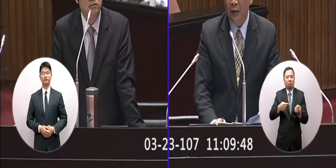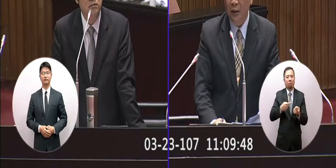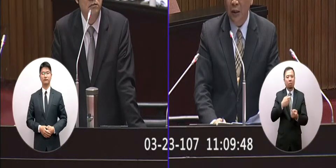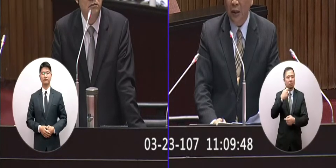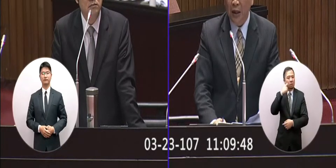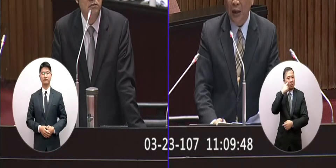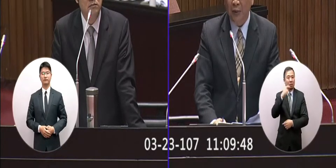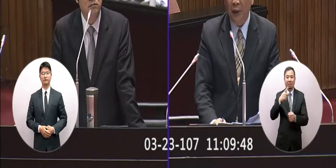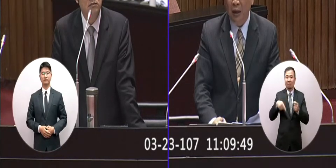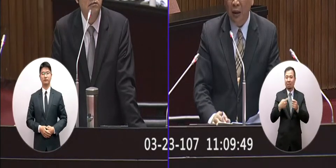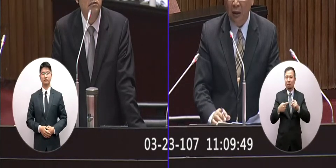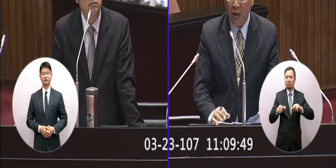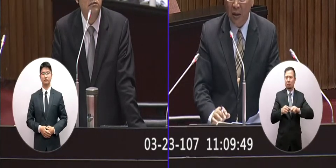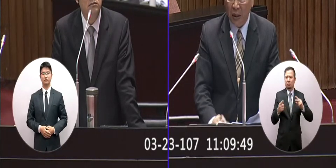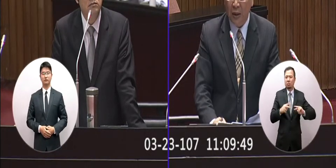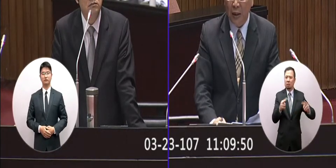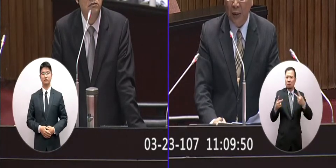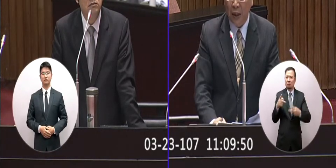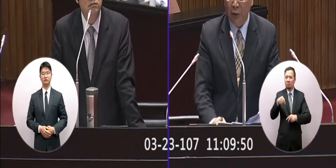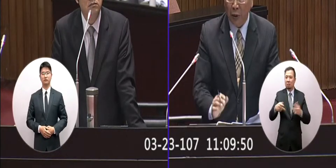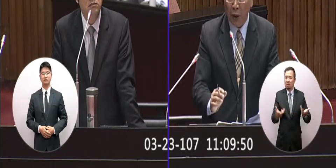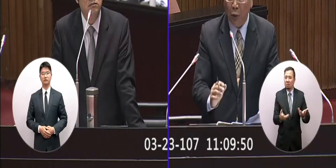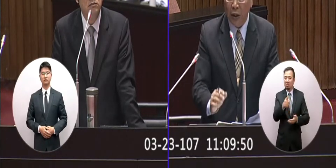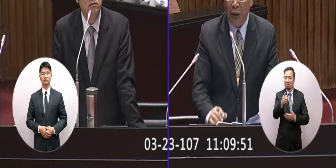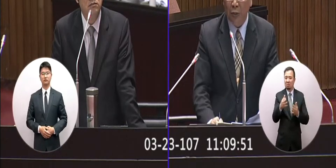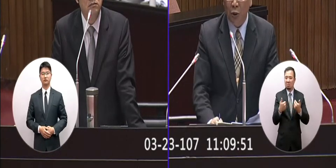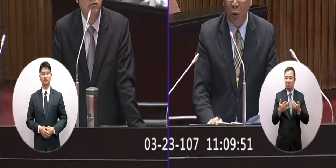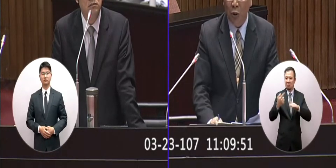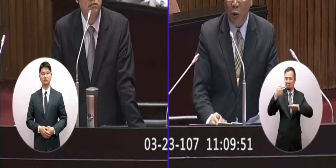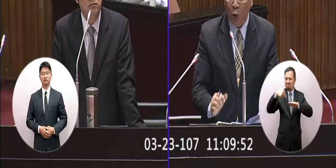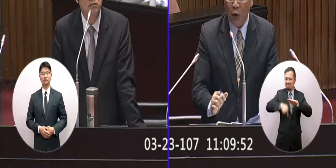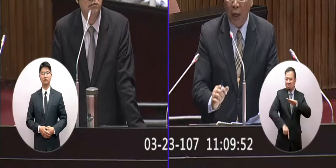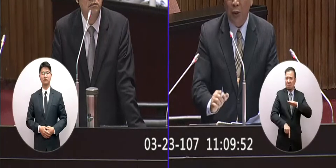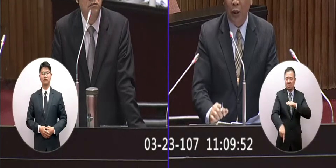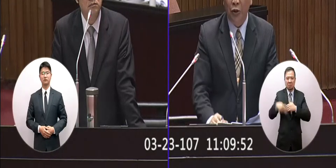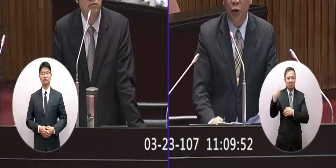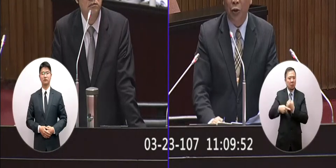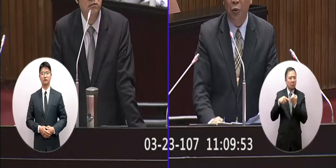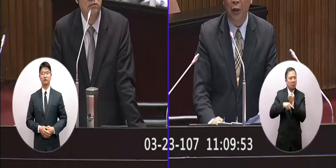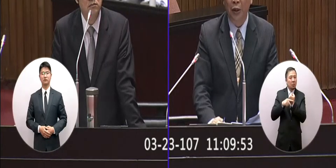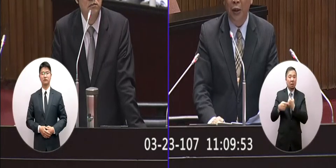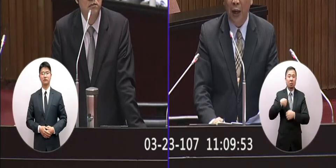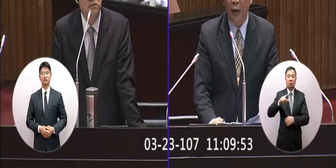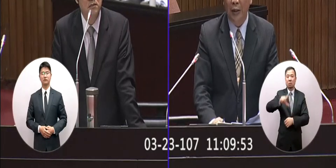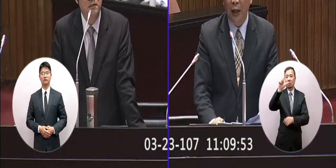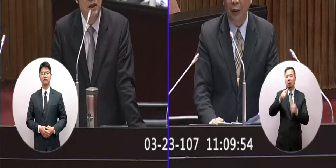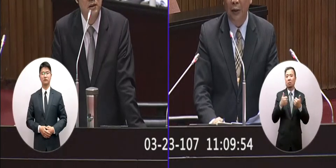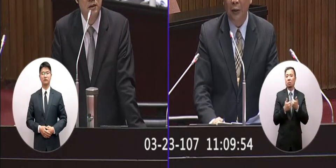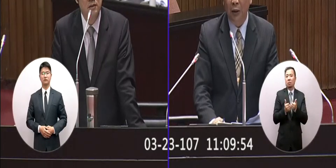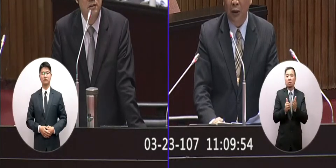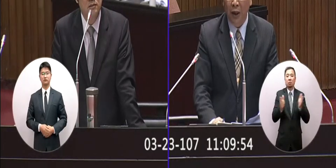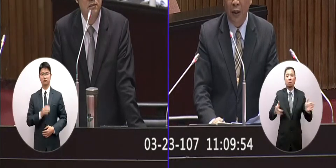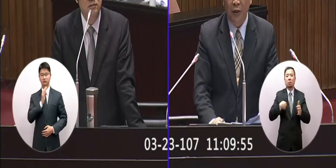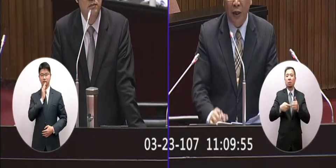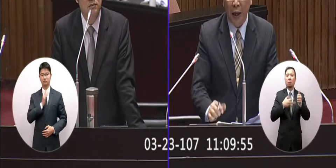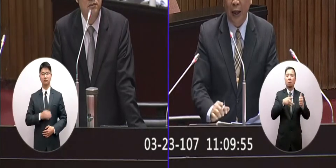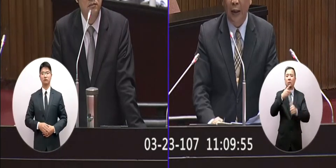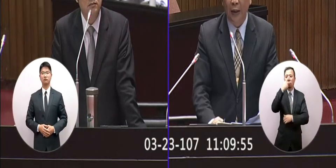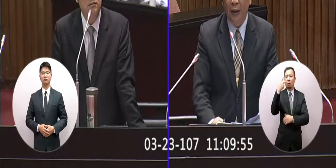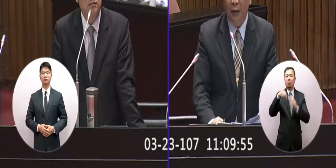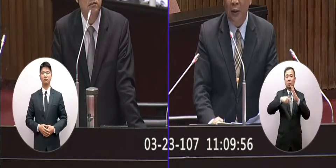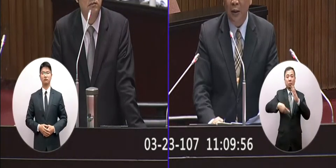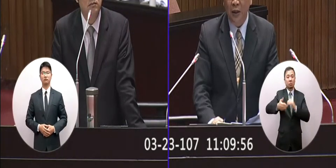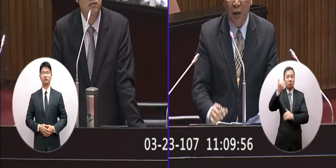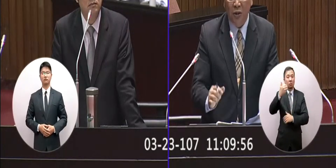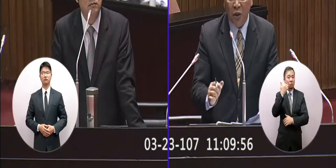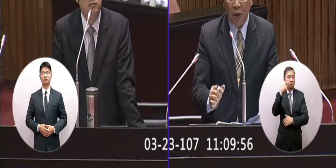革，你应该要不要好好的深思探讨？因为我一直认为说，我上个会期就有问赖院长， 是 哦，因为你既然改